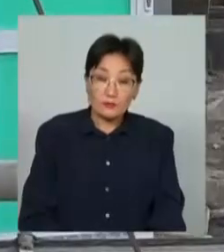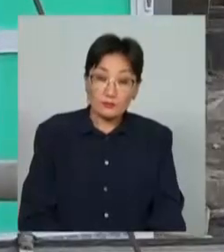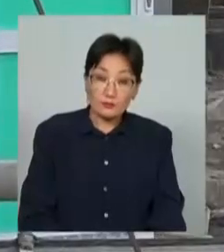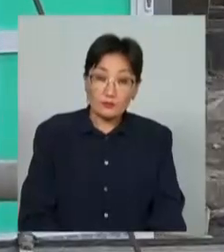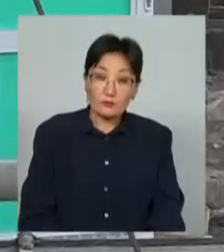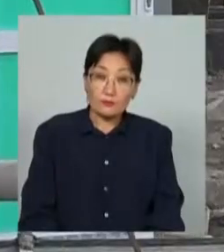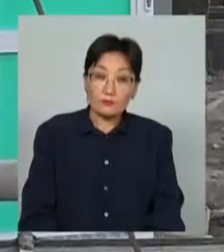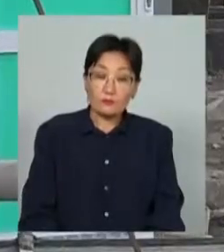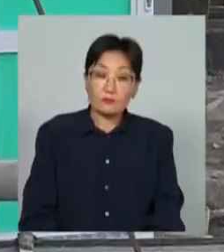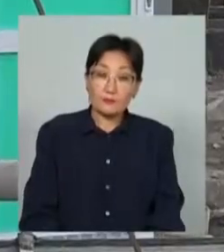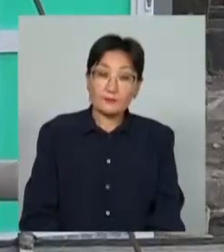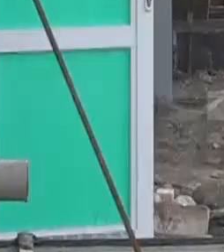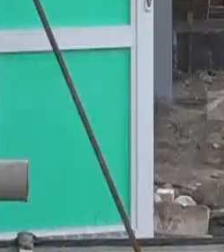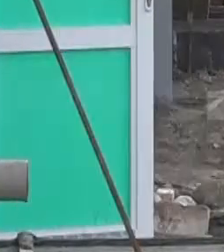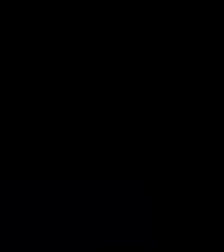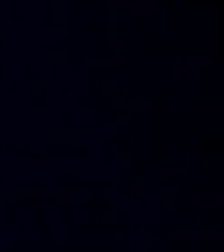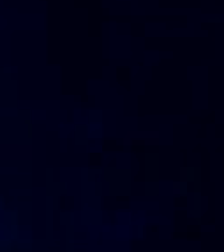Ашимжанов, телеканал Алматы.